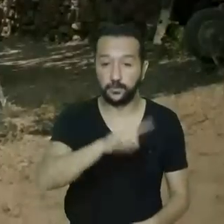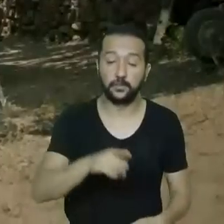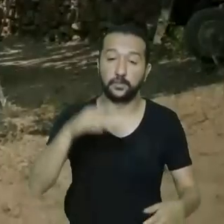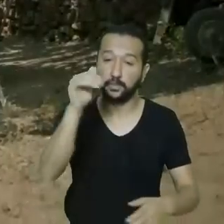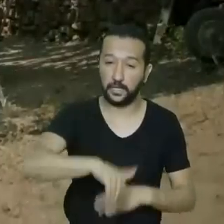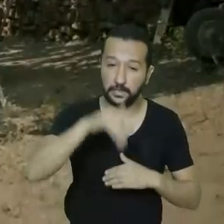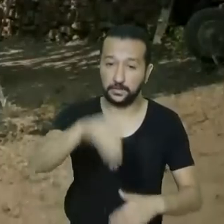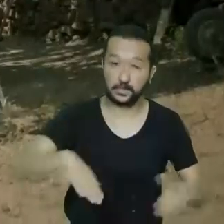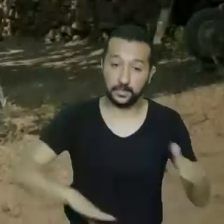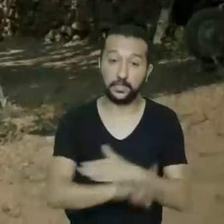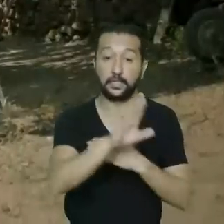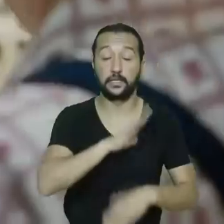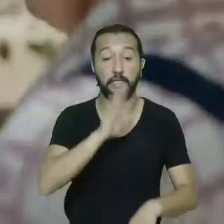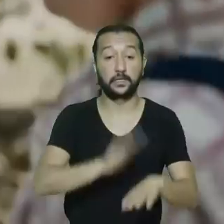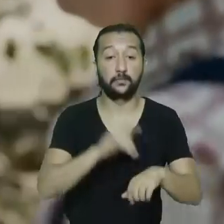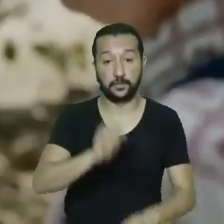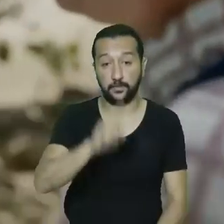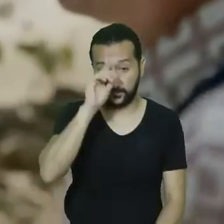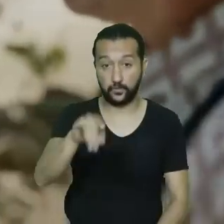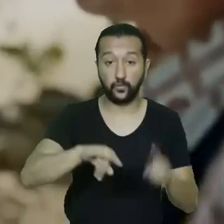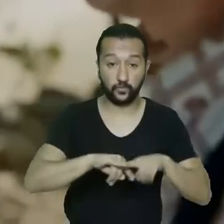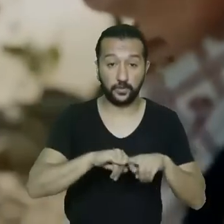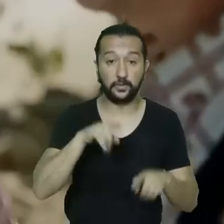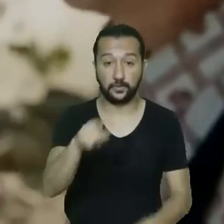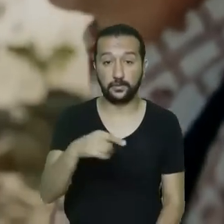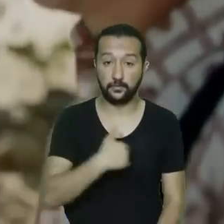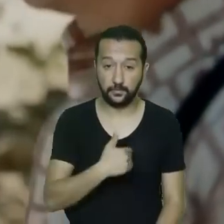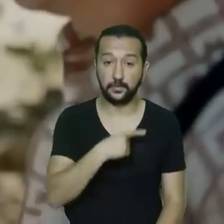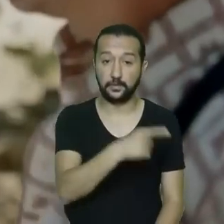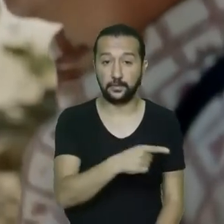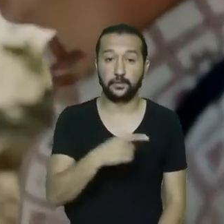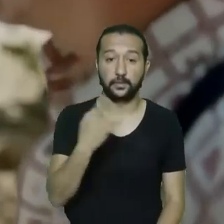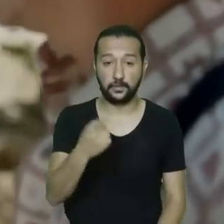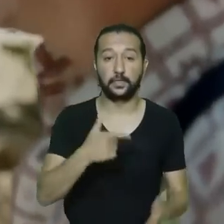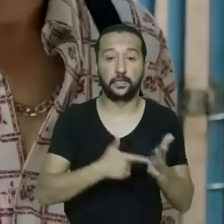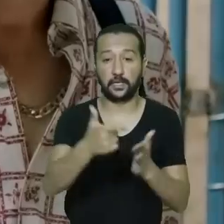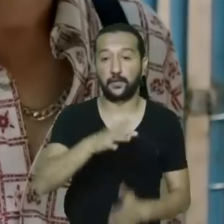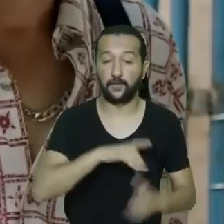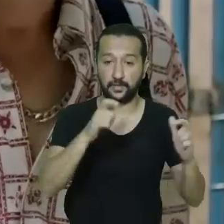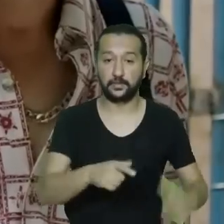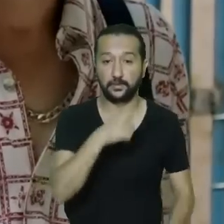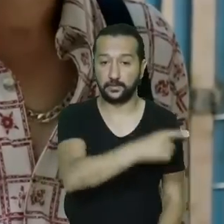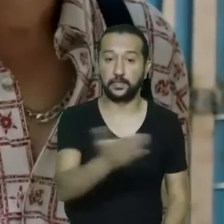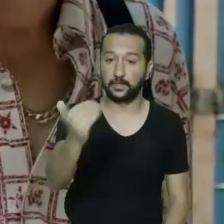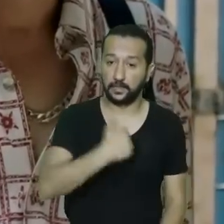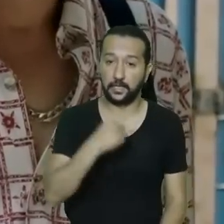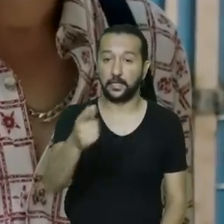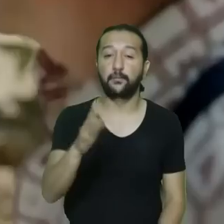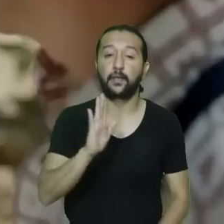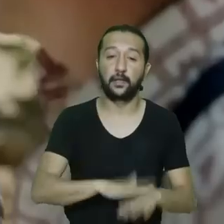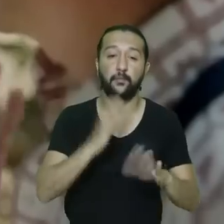tünel kazalar, attan girerler vallahi. Hüseyin, benim hatıda bir tarlam var. Gelmen